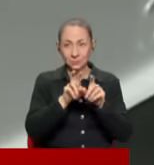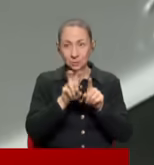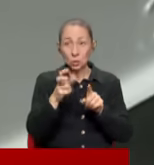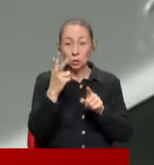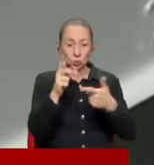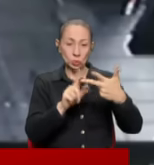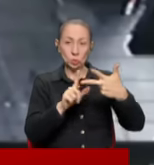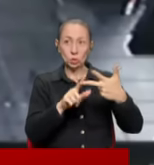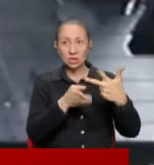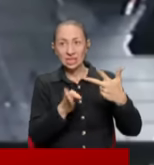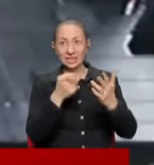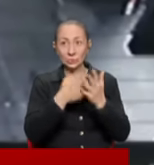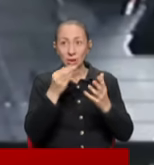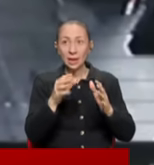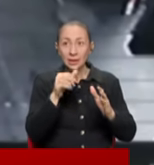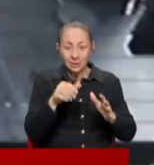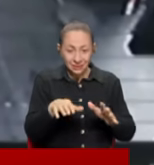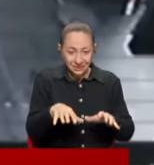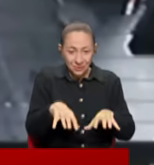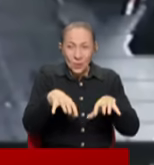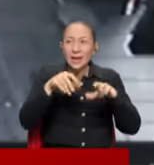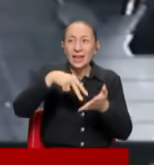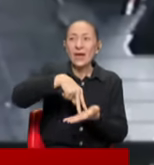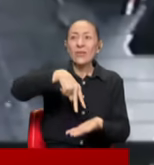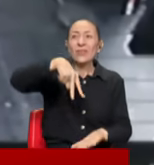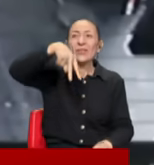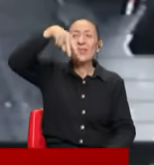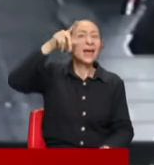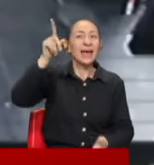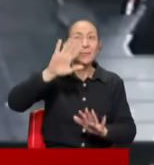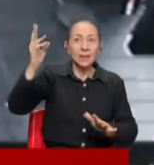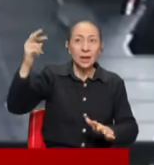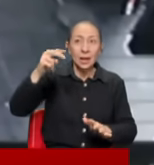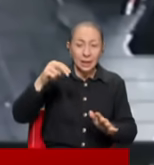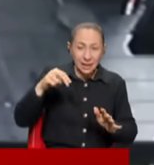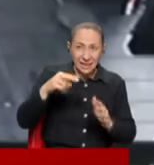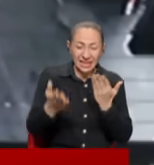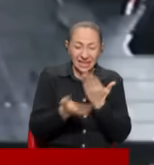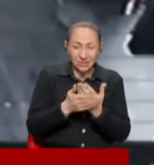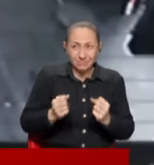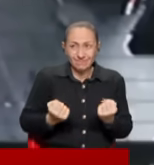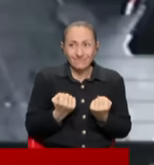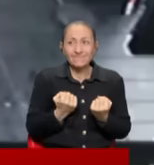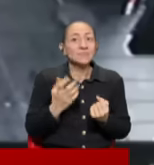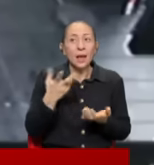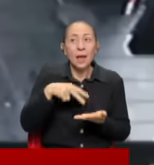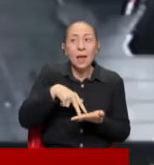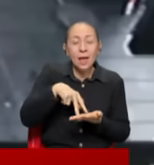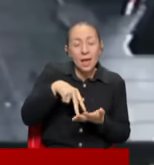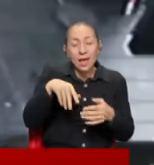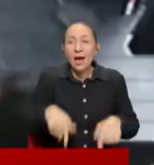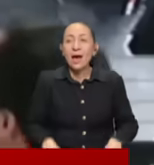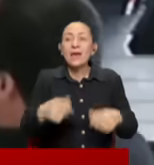kapsülden 3. çıkan isim oldu. Yerçekimsiz ortamdan döndüğü dünyada ilk adımlarını görevlilerin yardımıyla attı.